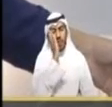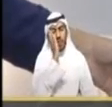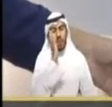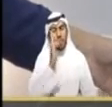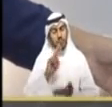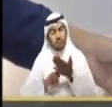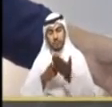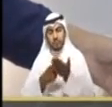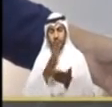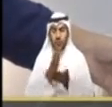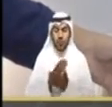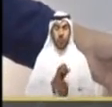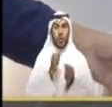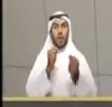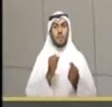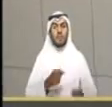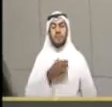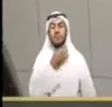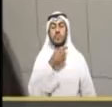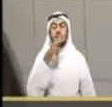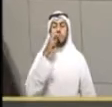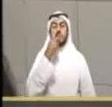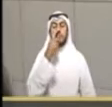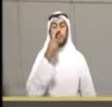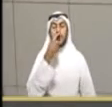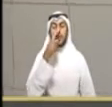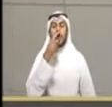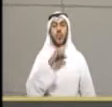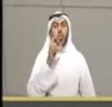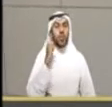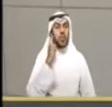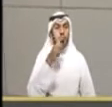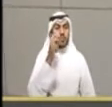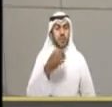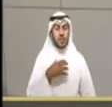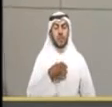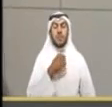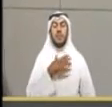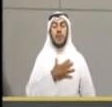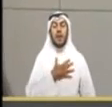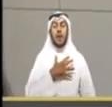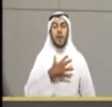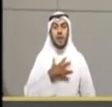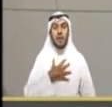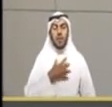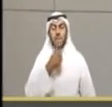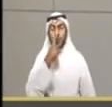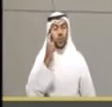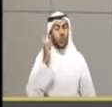خير، اختناق وأنا نايم. كنت أعاني من ضيق في النفس وشخير،